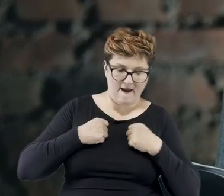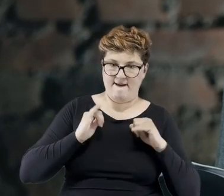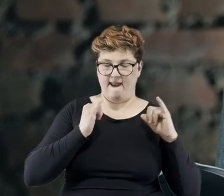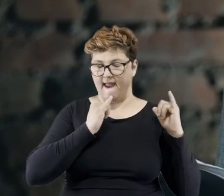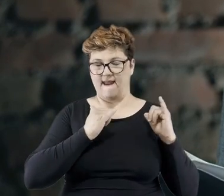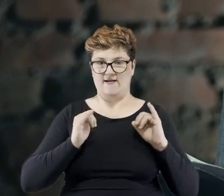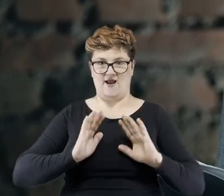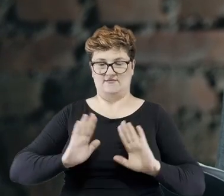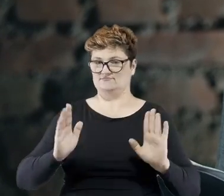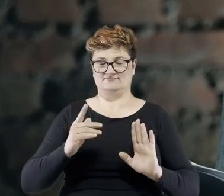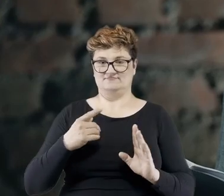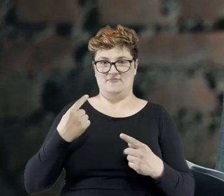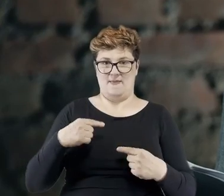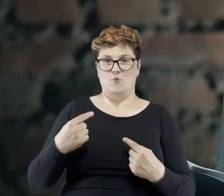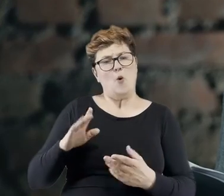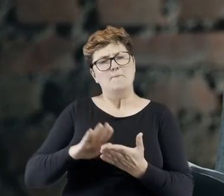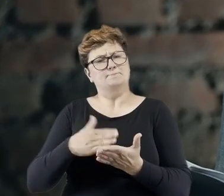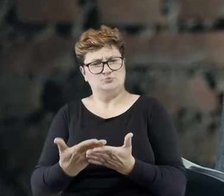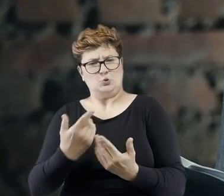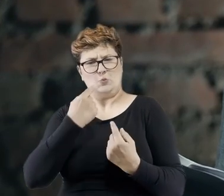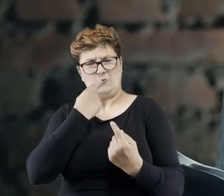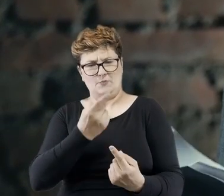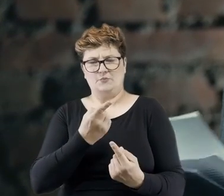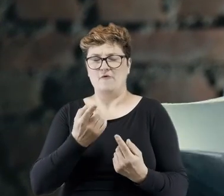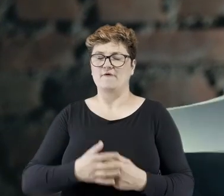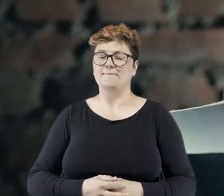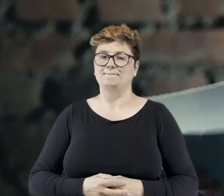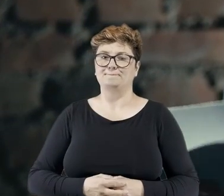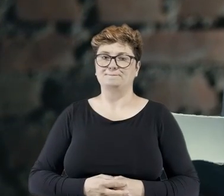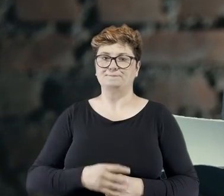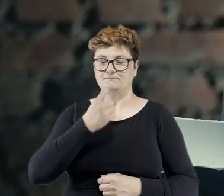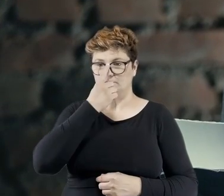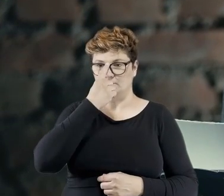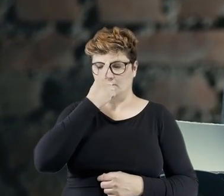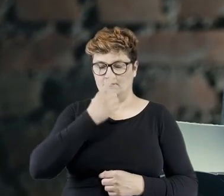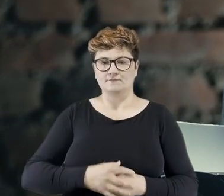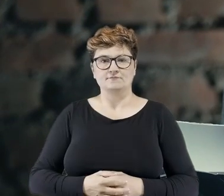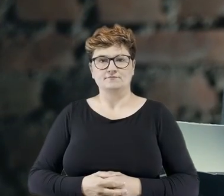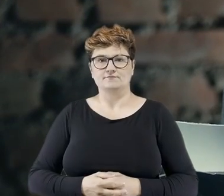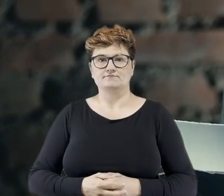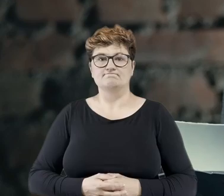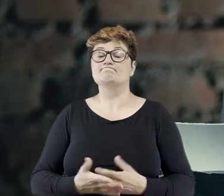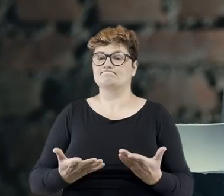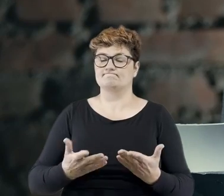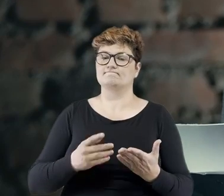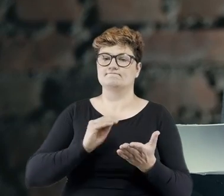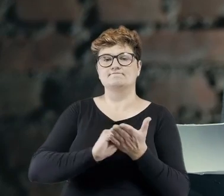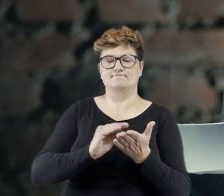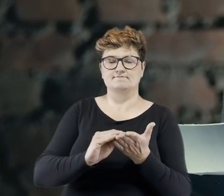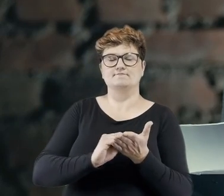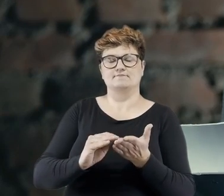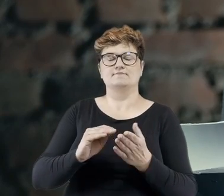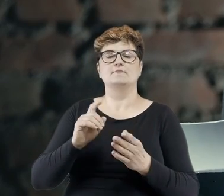i jakby odwrócona od życia. Ja Państwu podam tutaj przykłady, bo